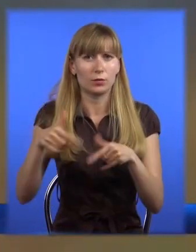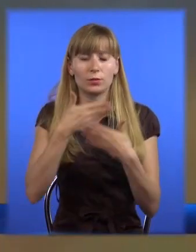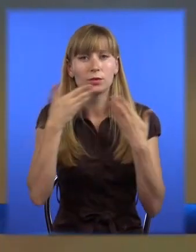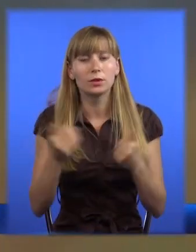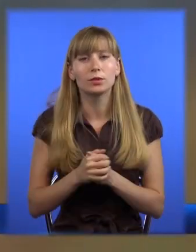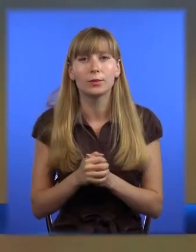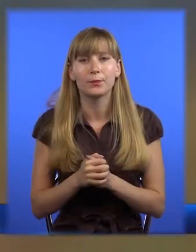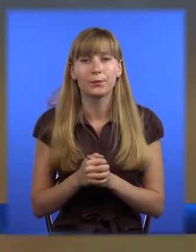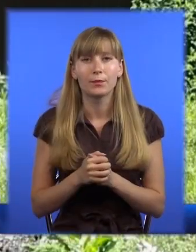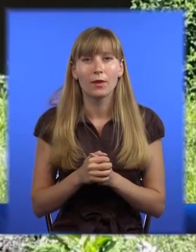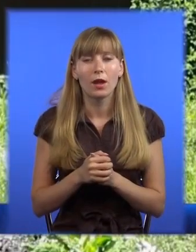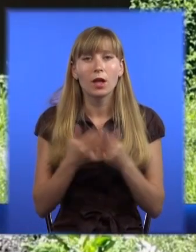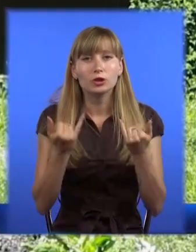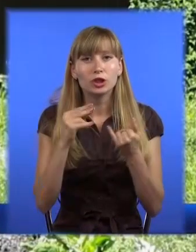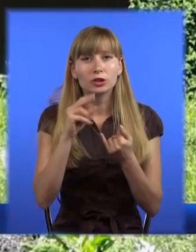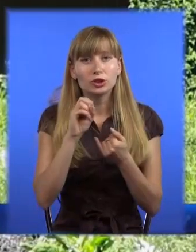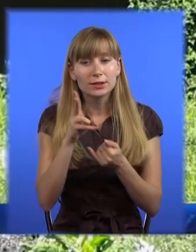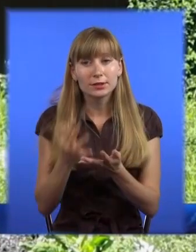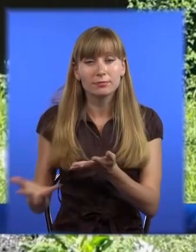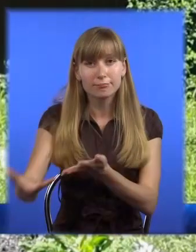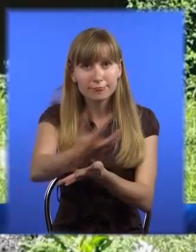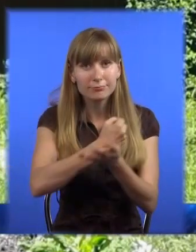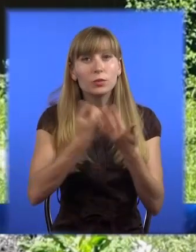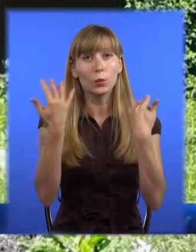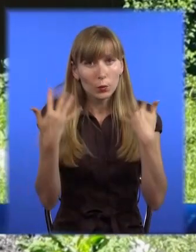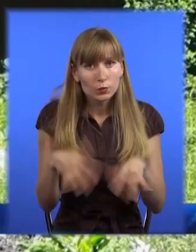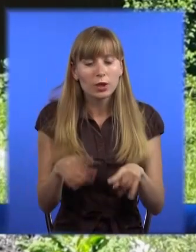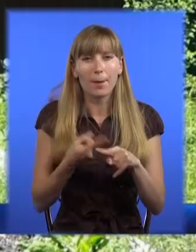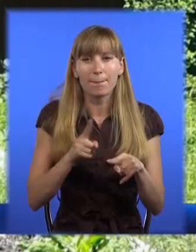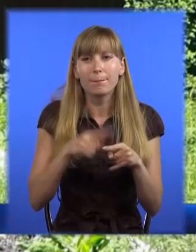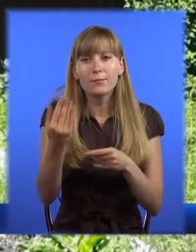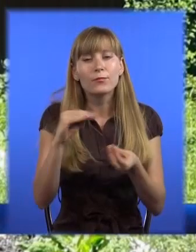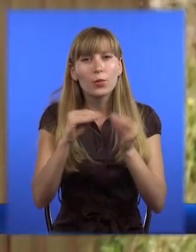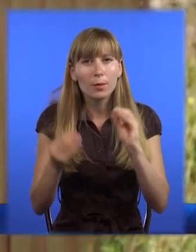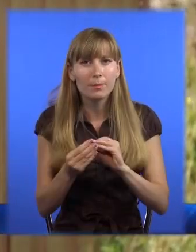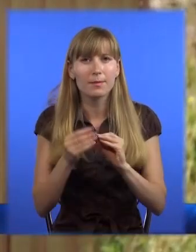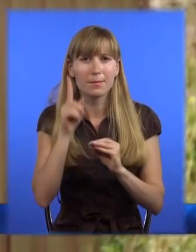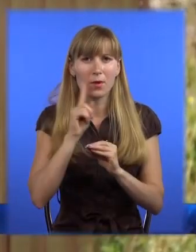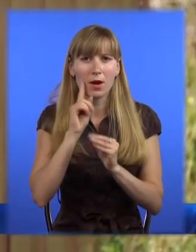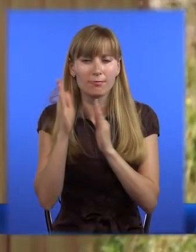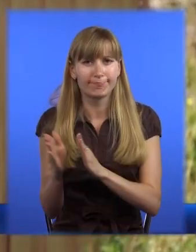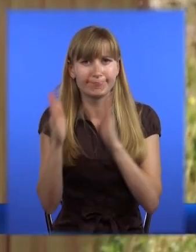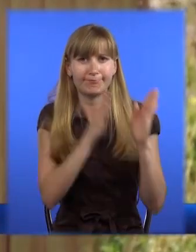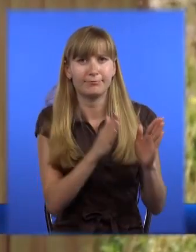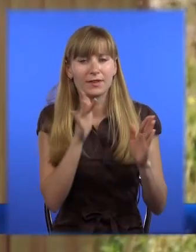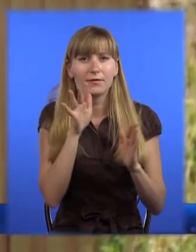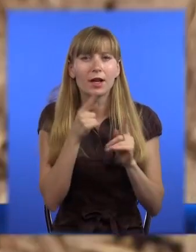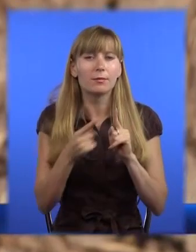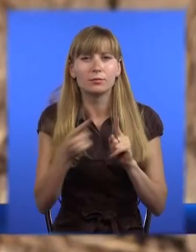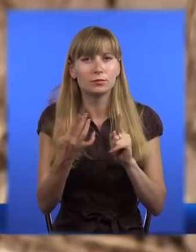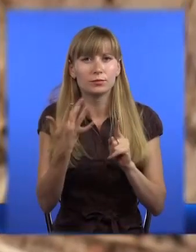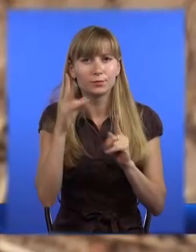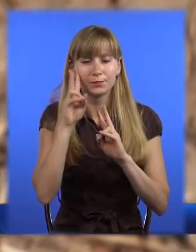часнику зібрали напередодні візиту нашої знімальної групи. Тож вирішення проблеми такого сусідства відтермінувалось на невизначений